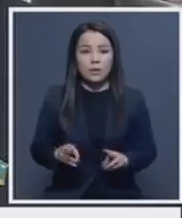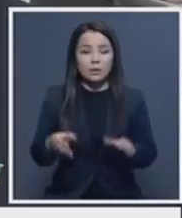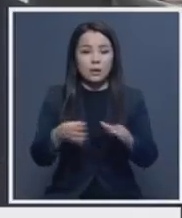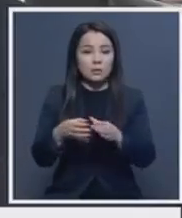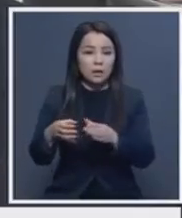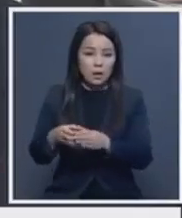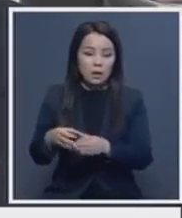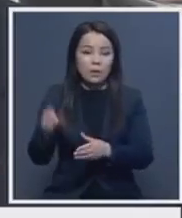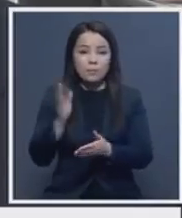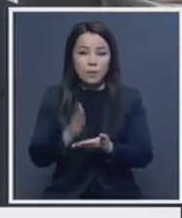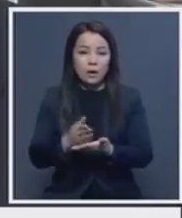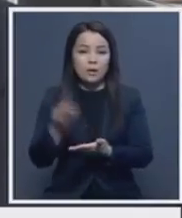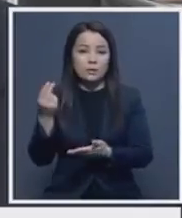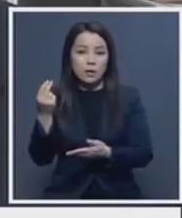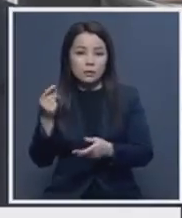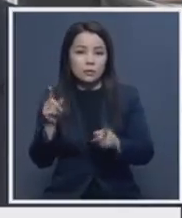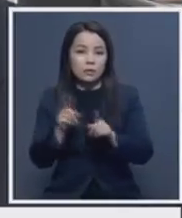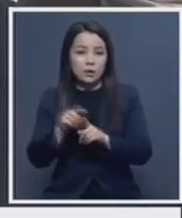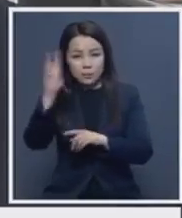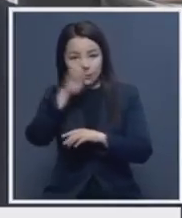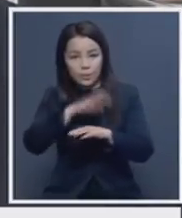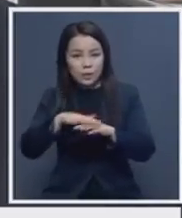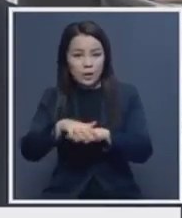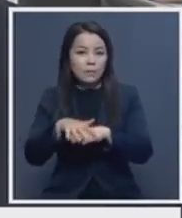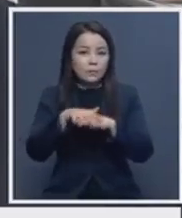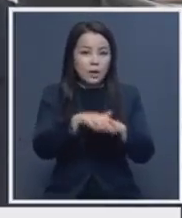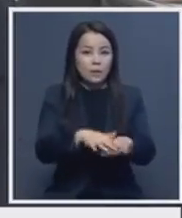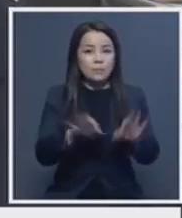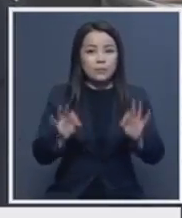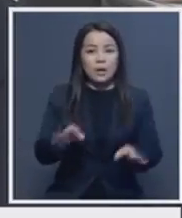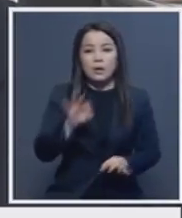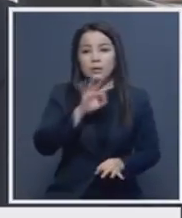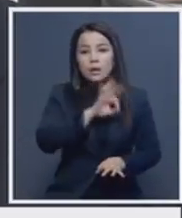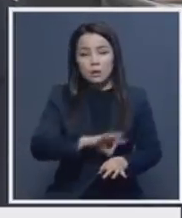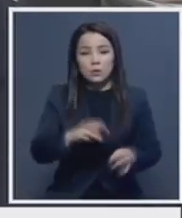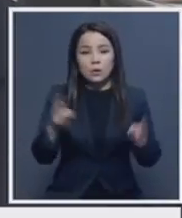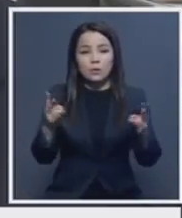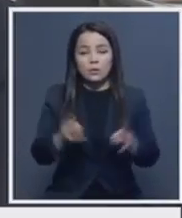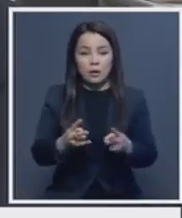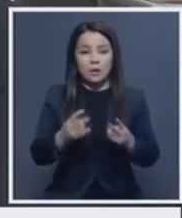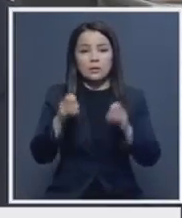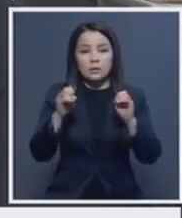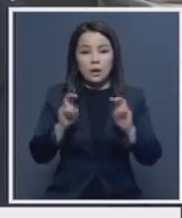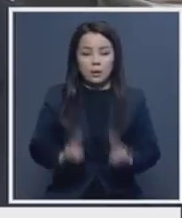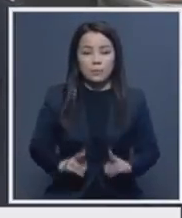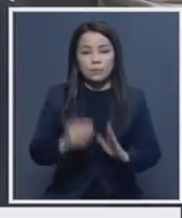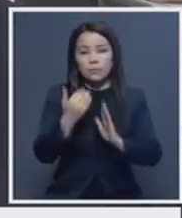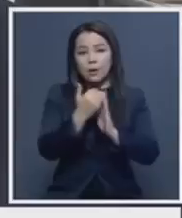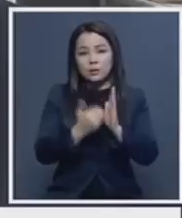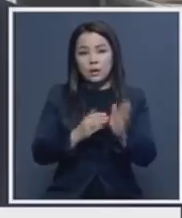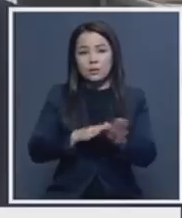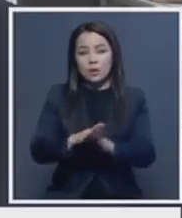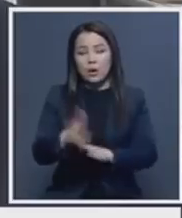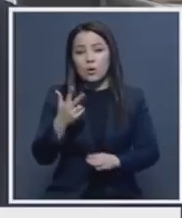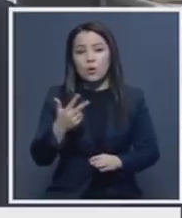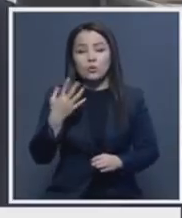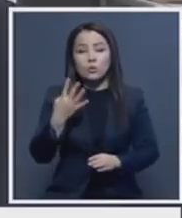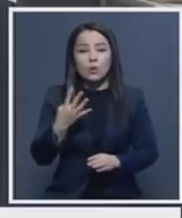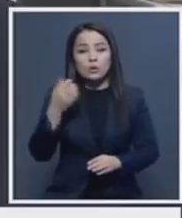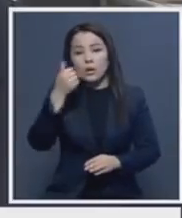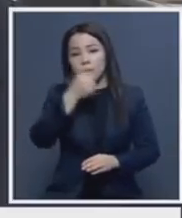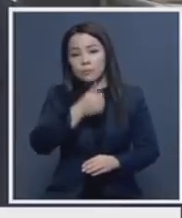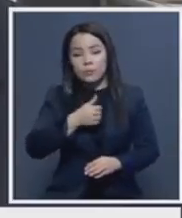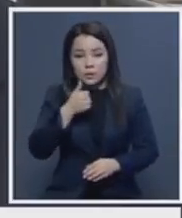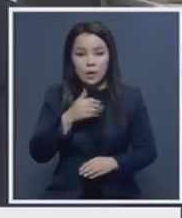бар қаражаттағы мүмкіндікті мемлекет тарапынан соның тиімді пайдаланып арнайы бағдарламаларға тез арада енгізсек, мен ойлаймын 3-4-5 жылдың ішінде